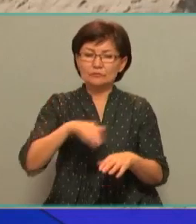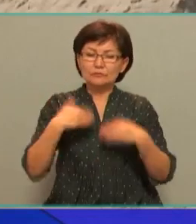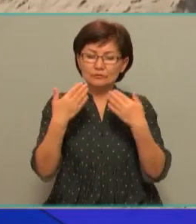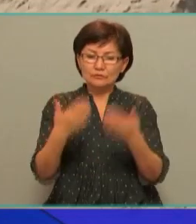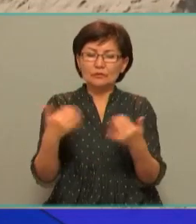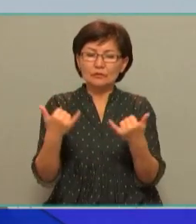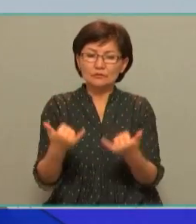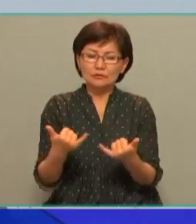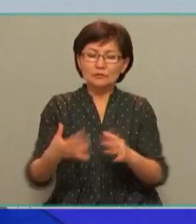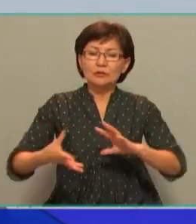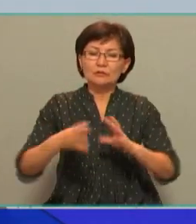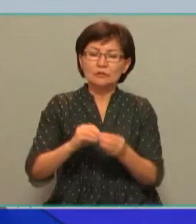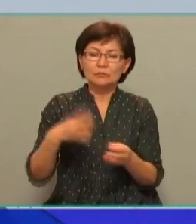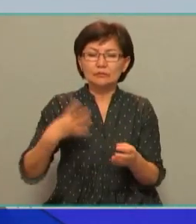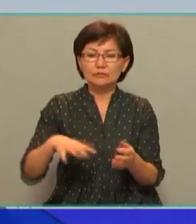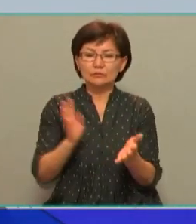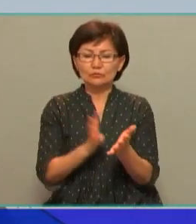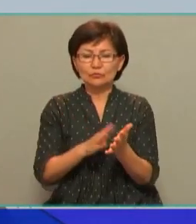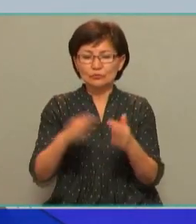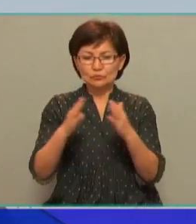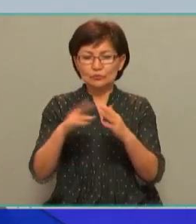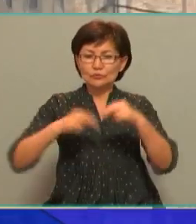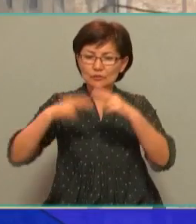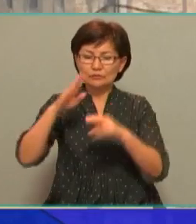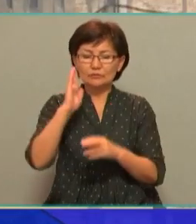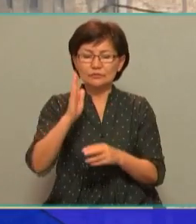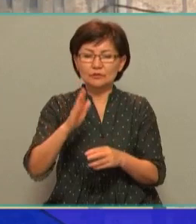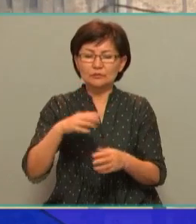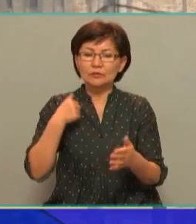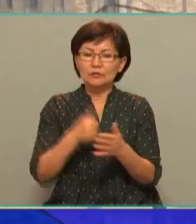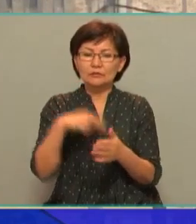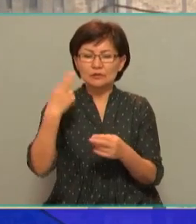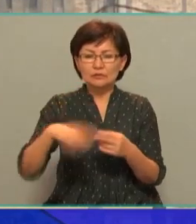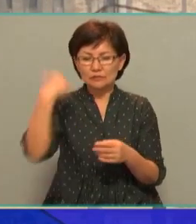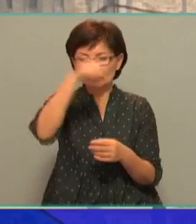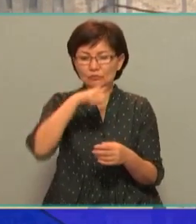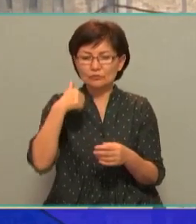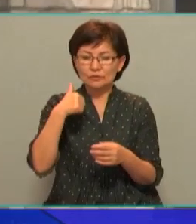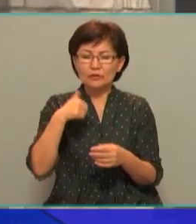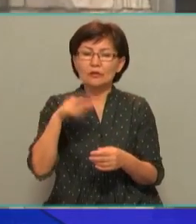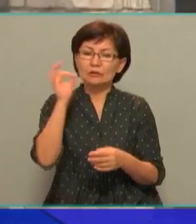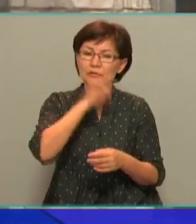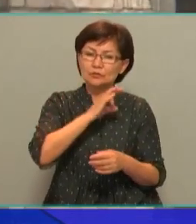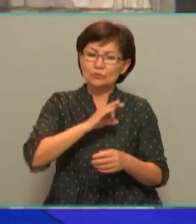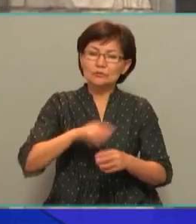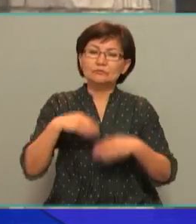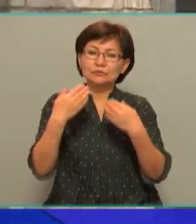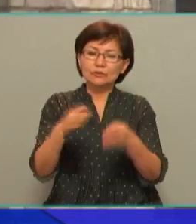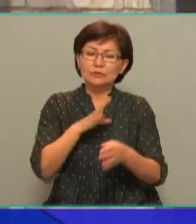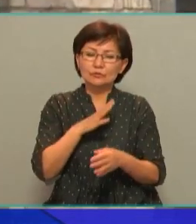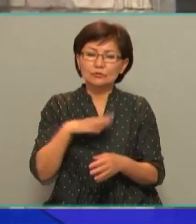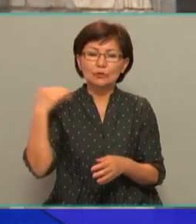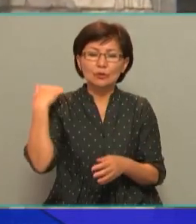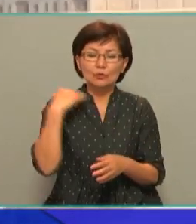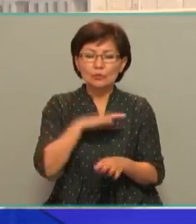таңда жалпы 49 тұрғын үй салынып жатыр. Жыл соңына дейін соның 26-сы ел игілігіне тапсырылады. Оның ішінде көп балалы және жалғыз